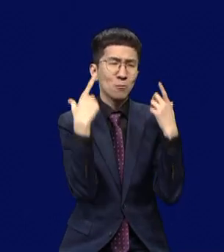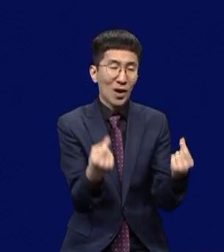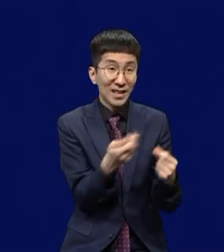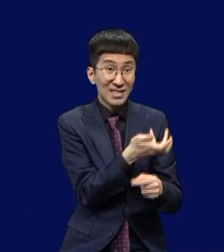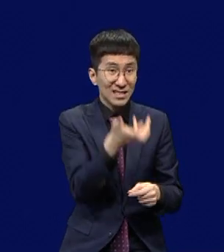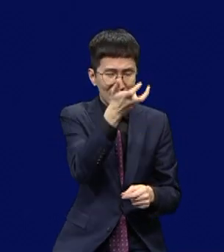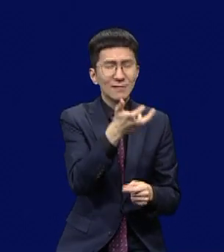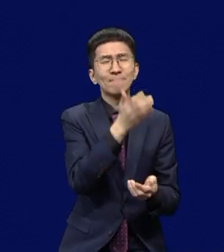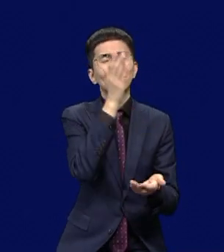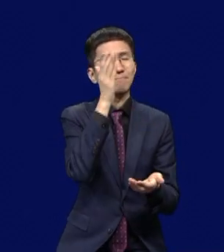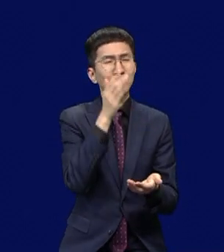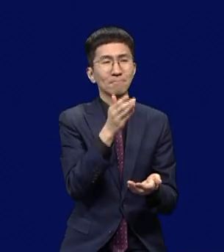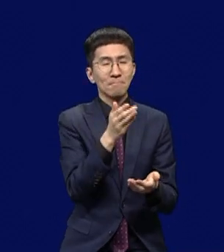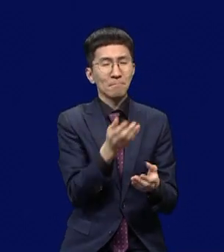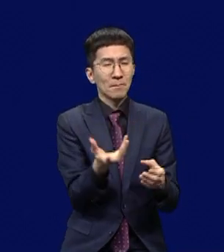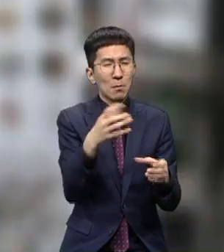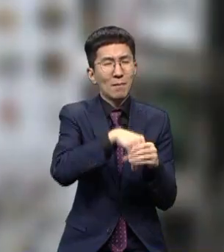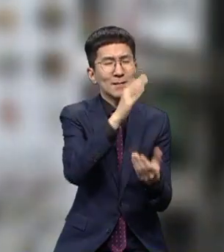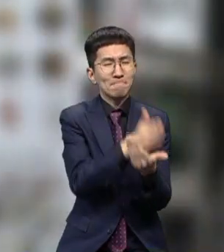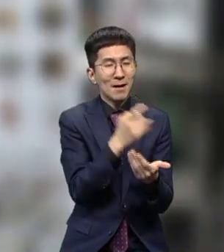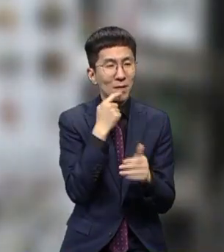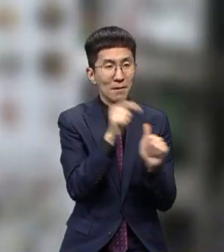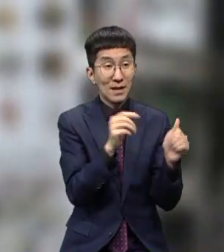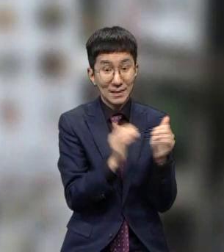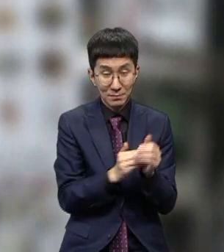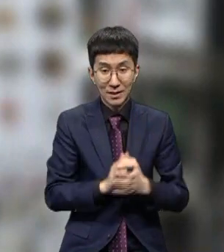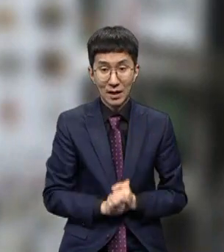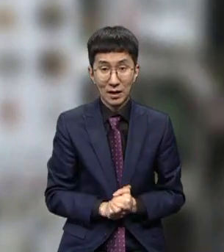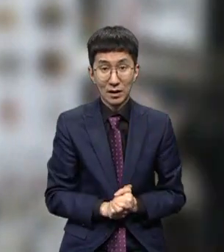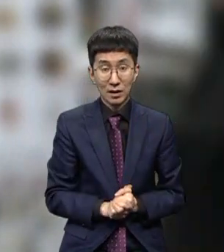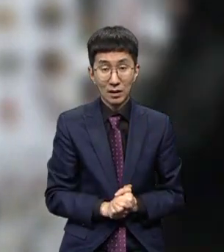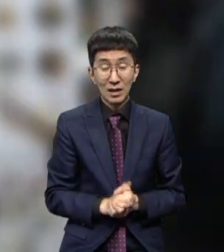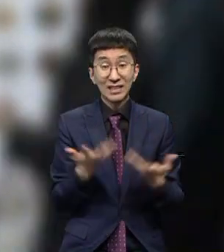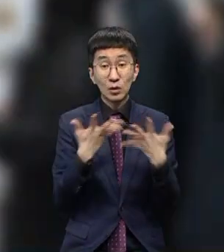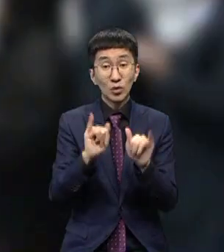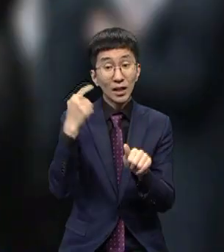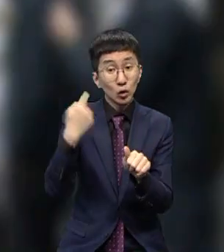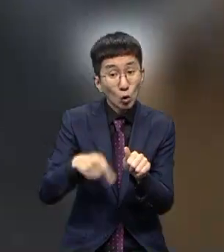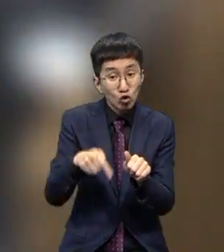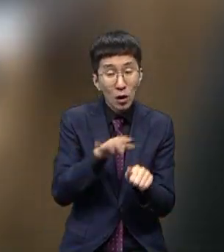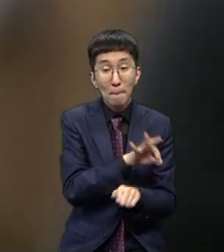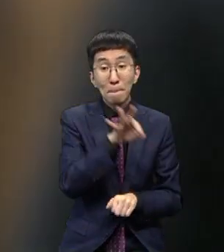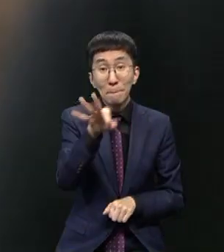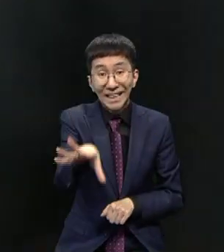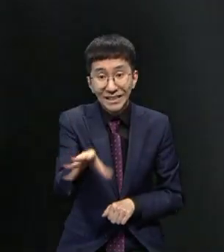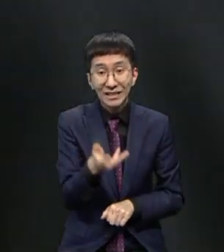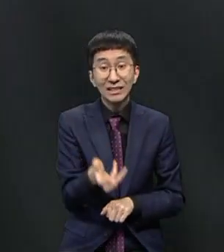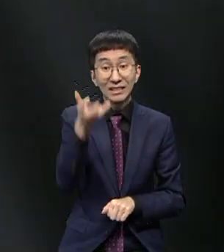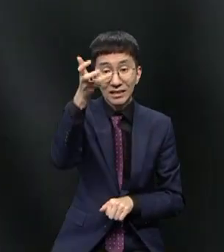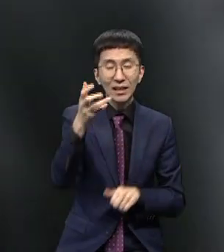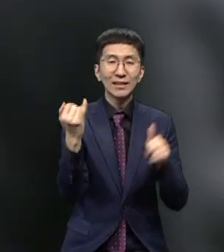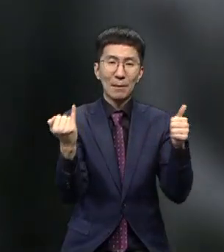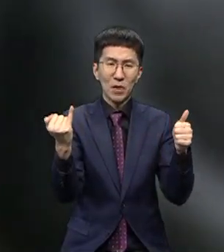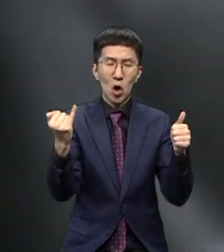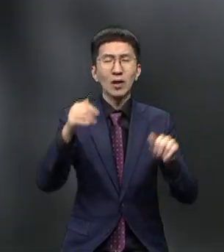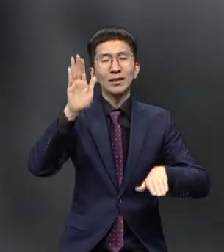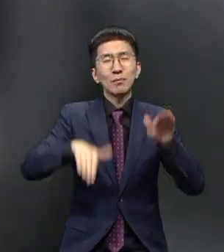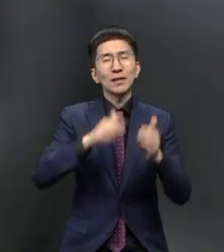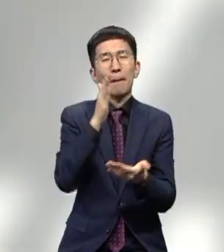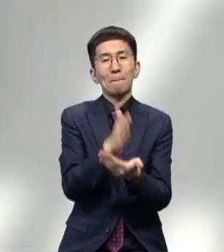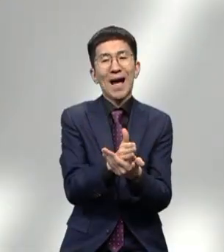말라고 공공기관들에 지시했습니다. 근로자의 교육, 배치, 승진에 남녀를 차별하지 말라는